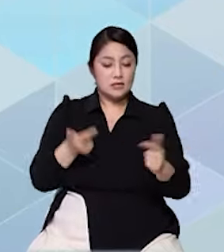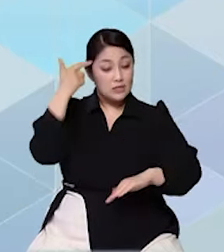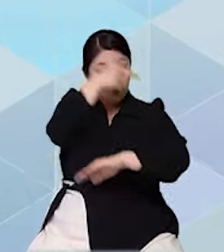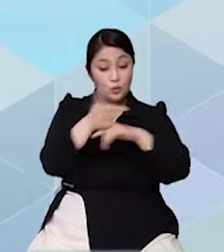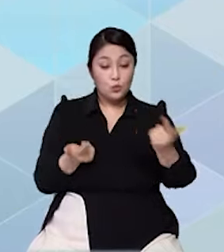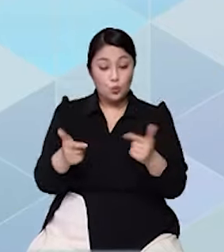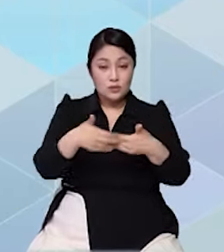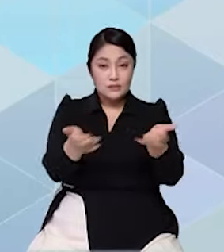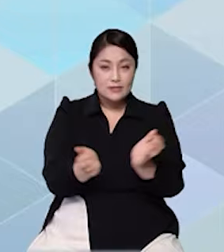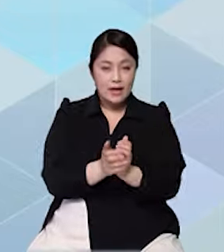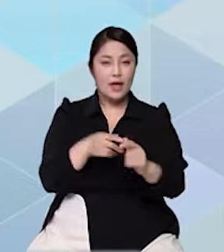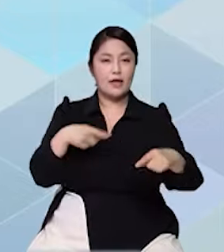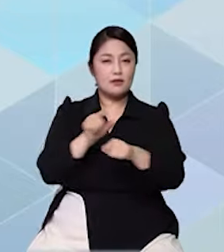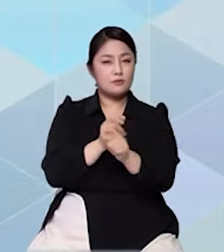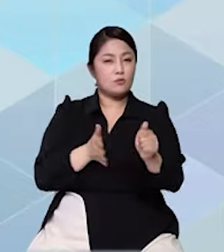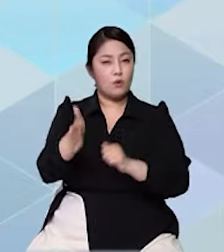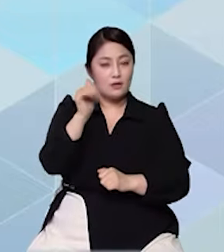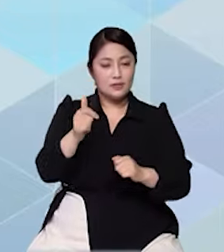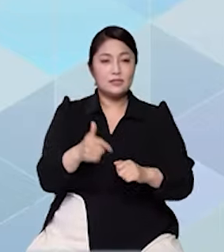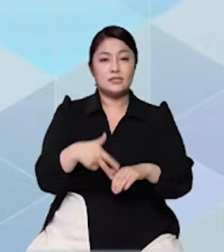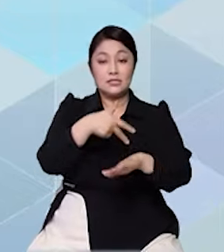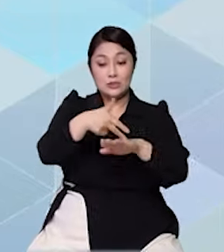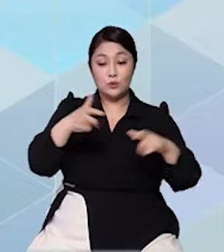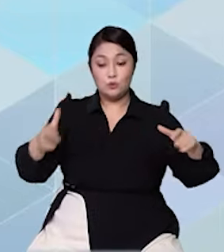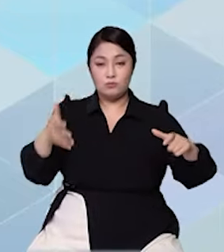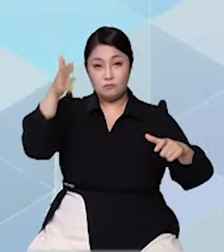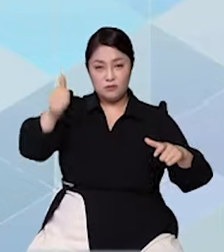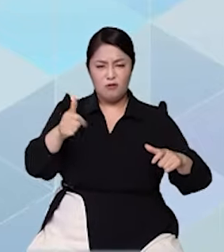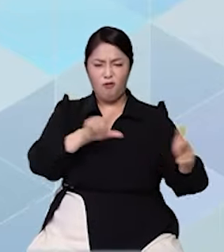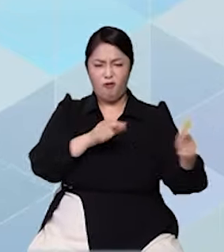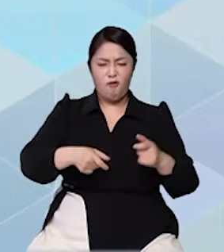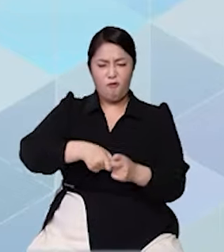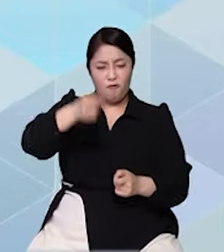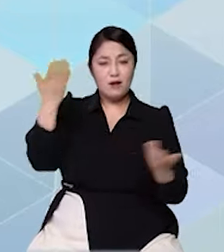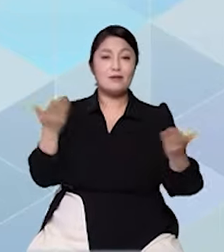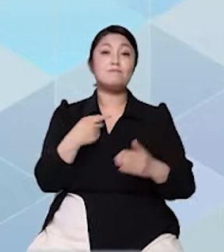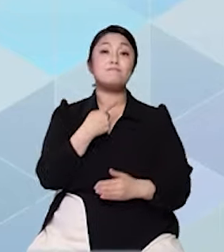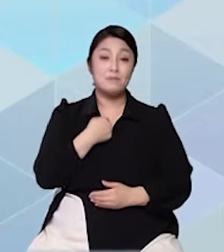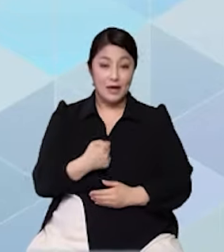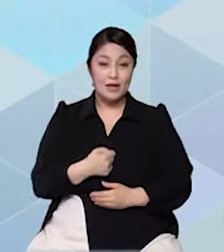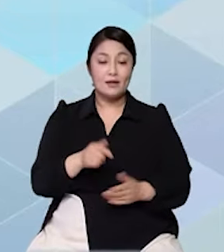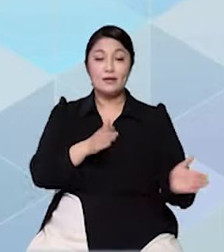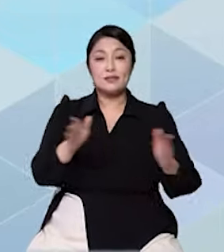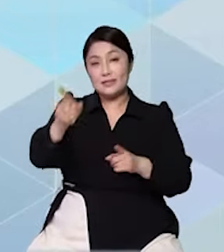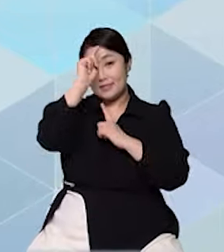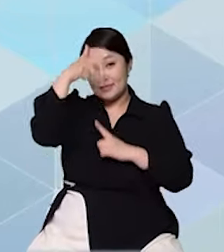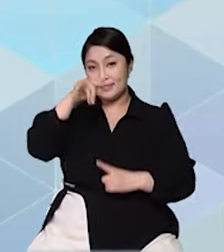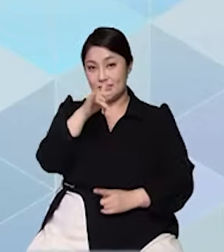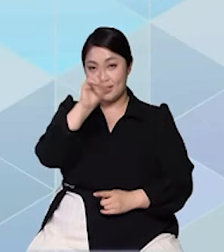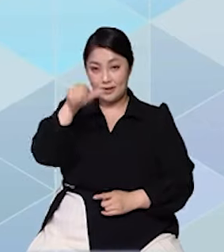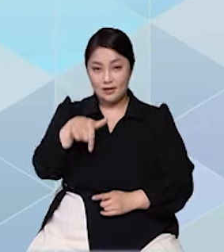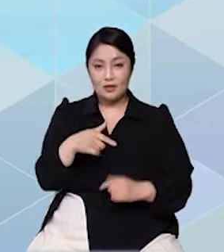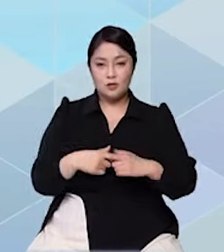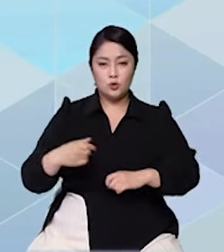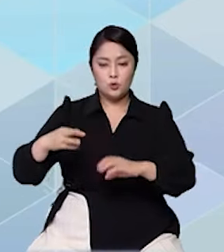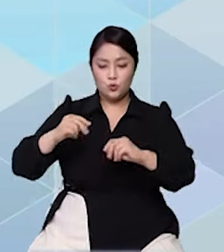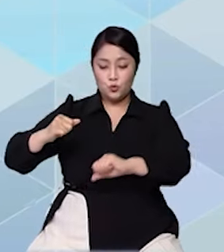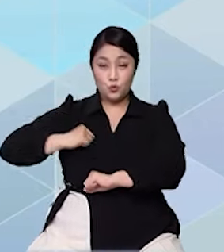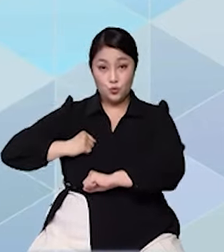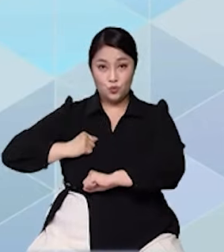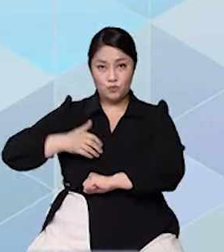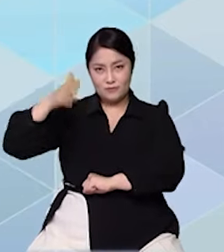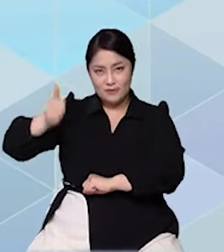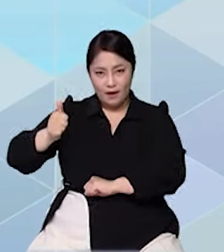장과 행정지원과 장 진도 국장 등 요직을 두루 바 탔습니다 이제 각 예비후보는 육군 기무부대